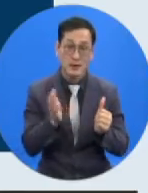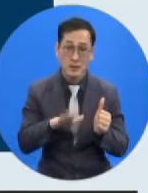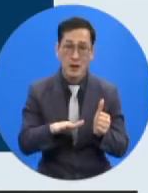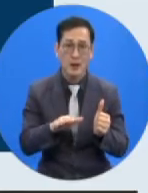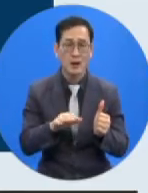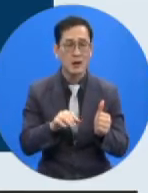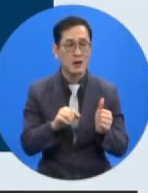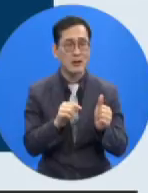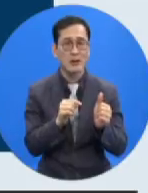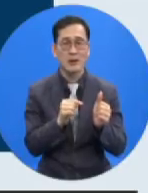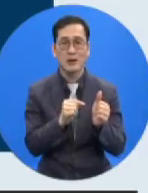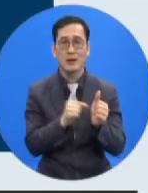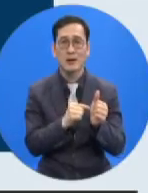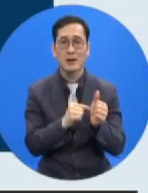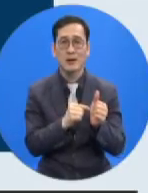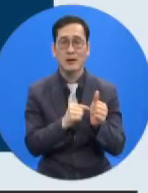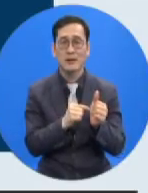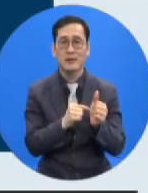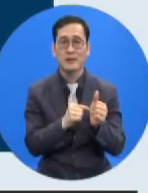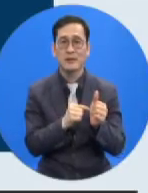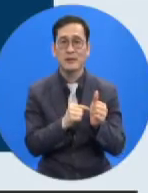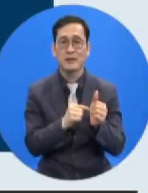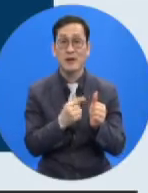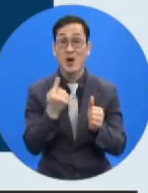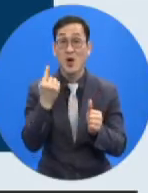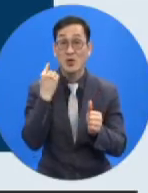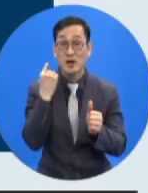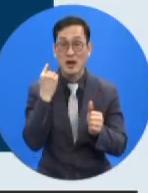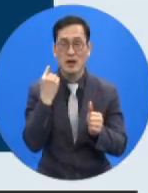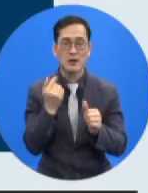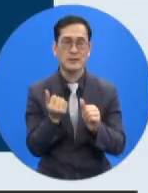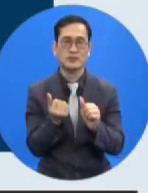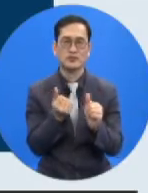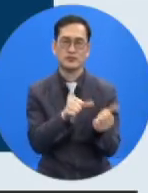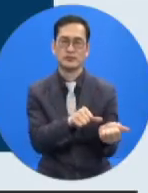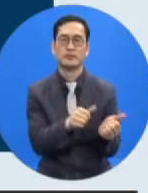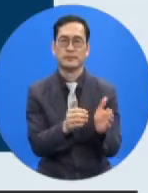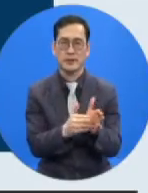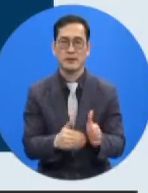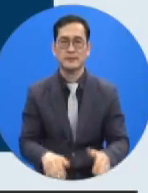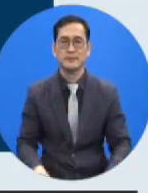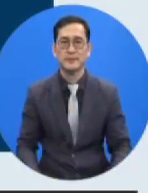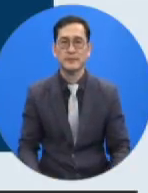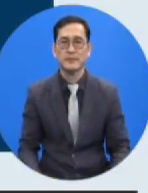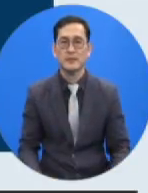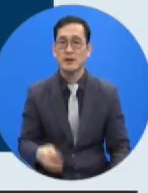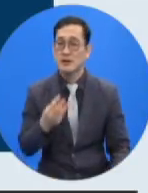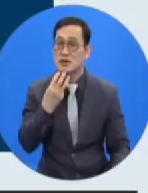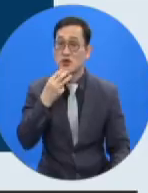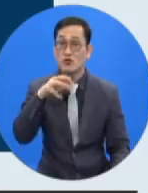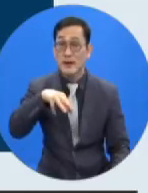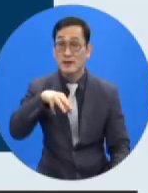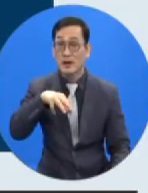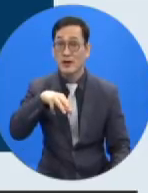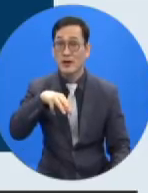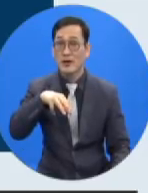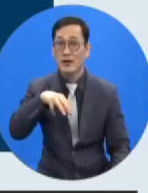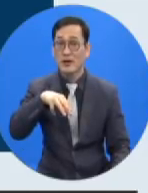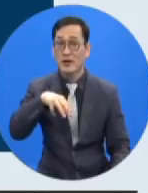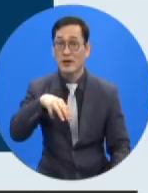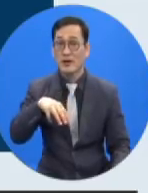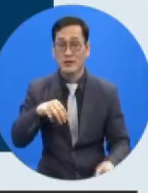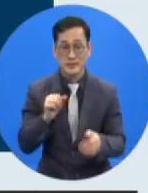44살의 남편이 어제 결국 사망을 했습니다. 서울에서 코로나19 감염자가 첫